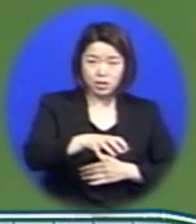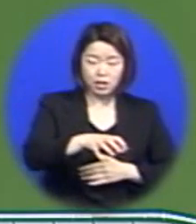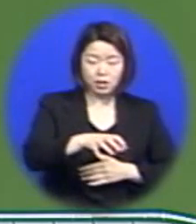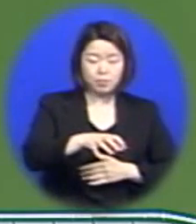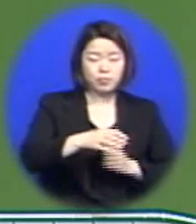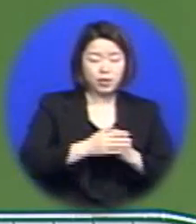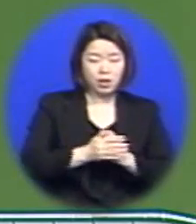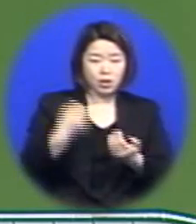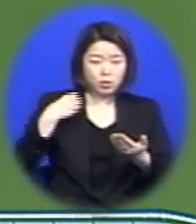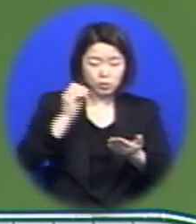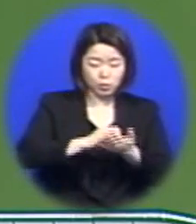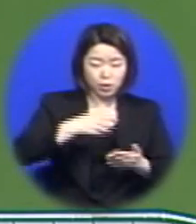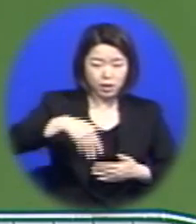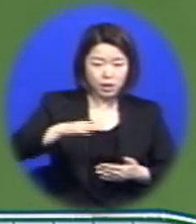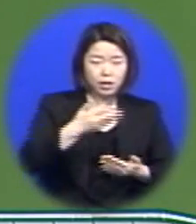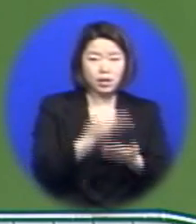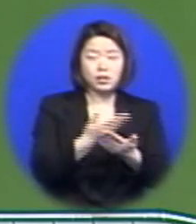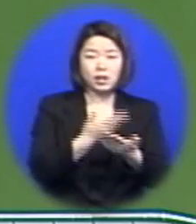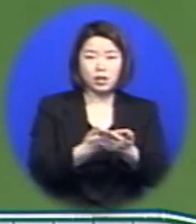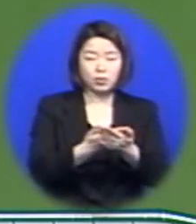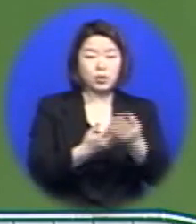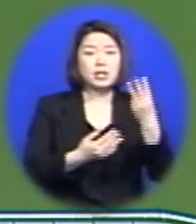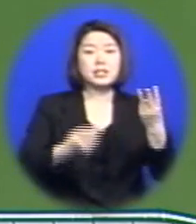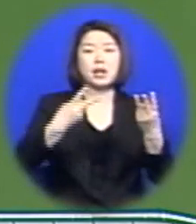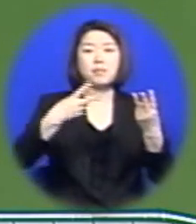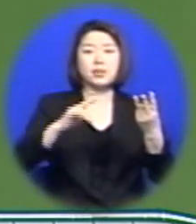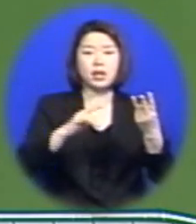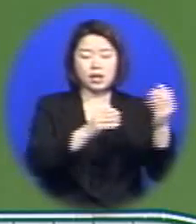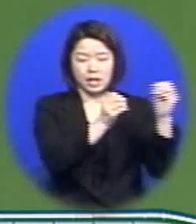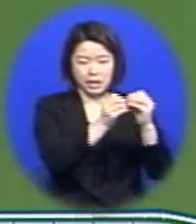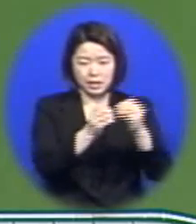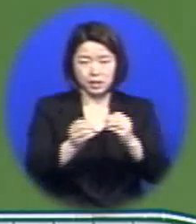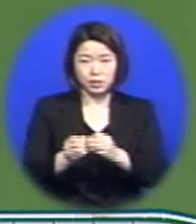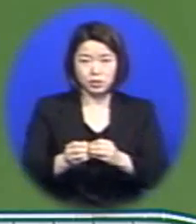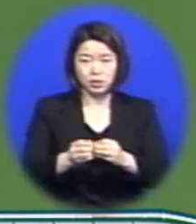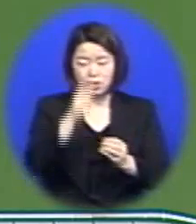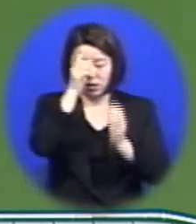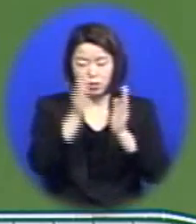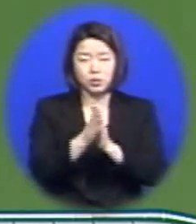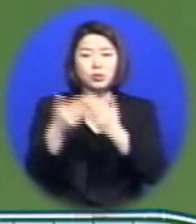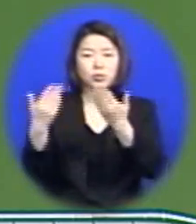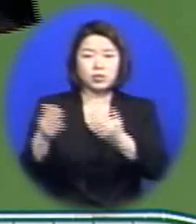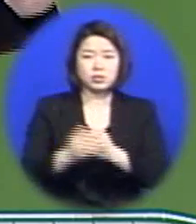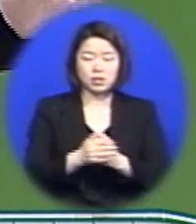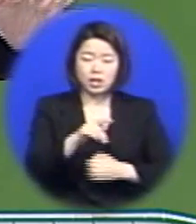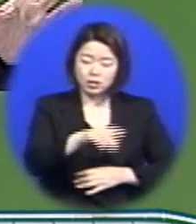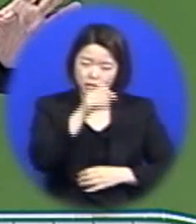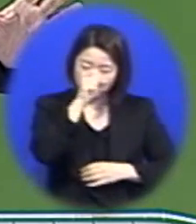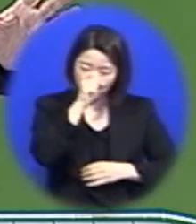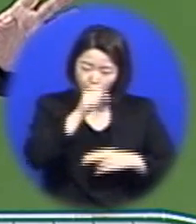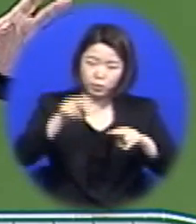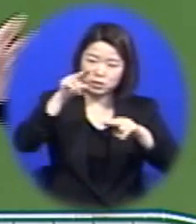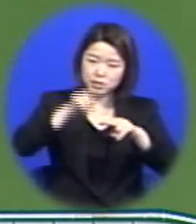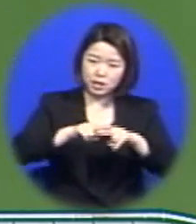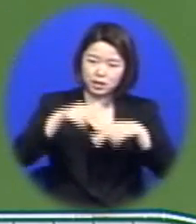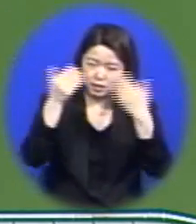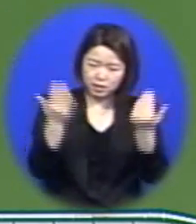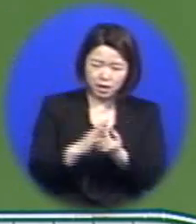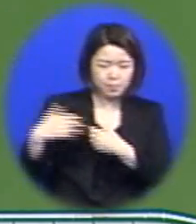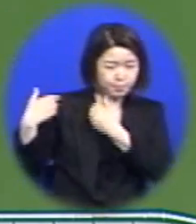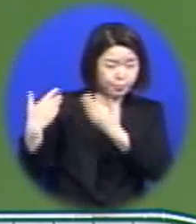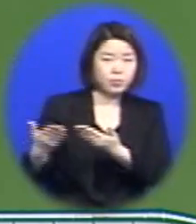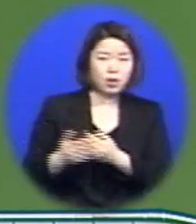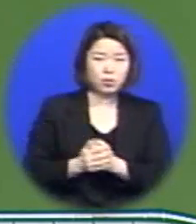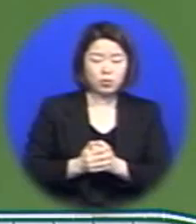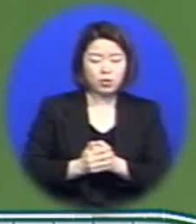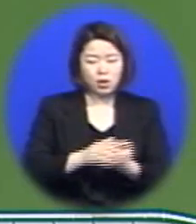삼대를 이어 내려가면서 기도하는 그 좋은 지위 다 내 팽개치고 그리고